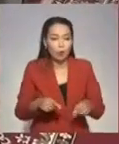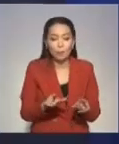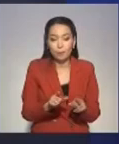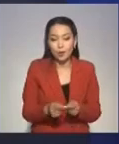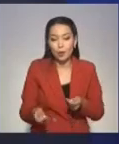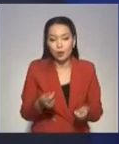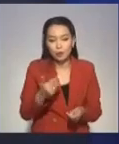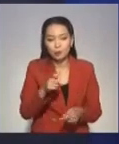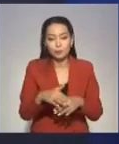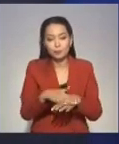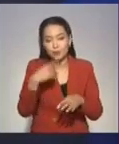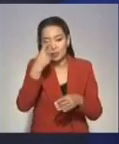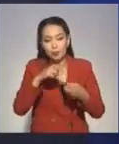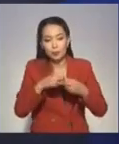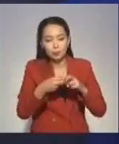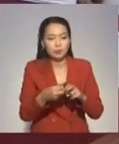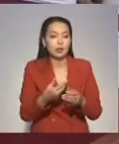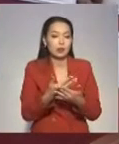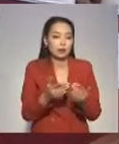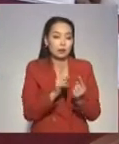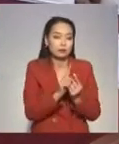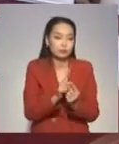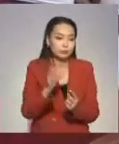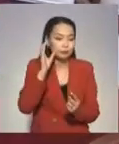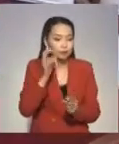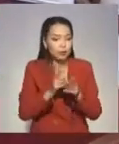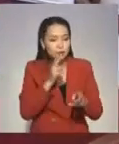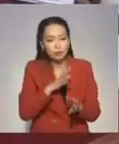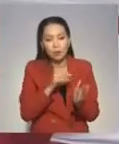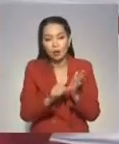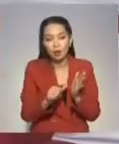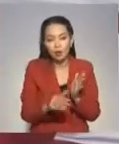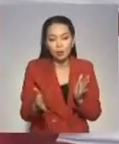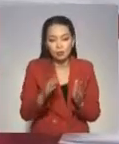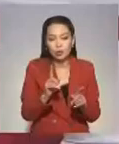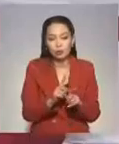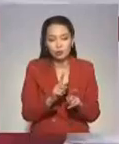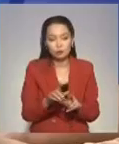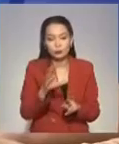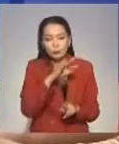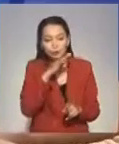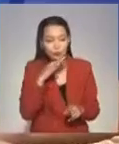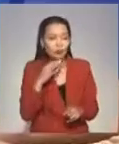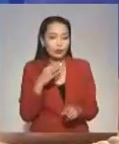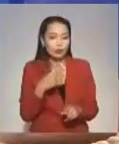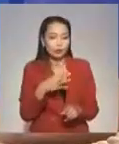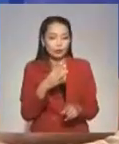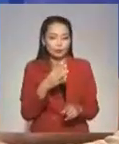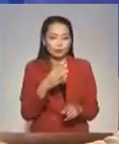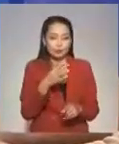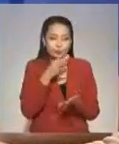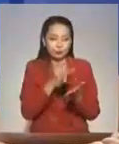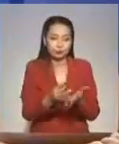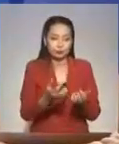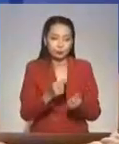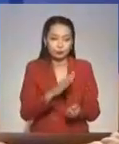бірге тұрғындарды жеке мәселелері бойынша қабылдау өткізді. Онда 60-тан аса тұрғын түрлі сауалдарына жауап алды. Бұндай басқосулар бізге өте қажет